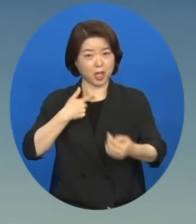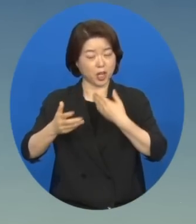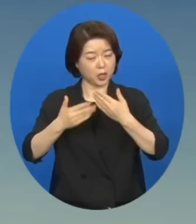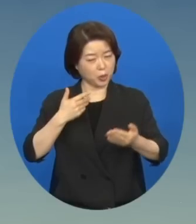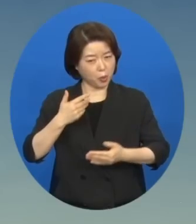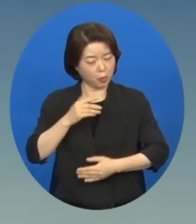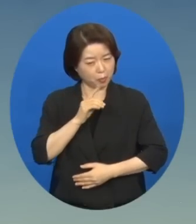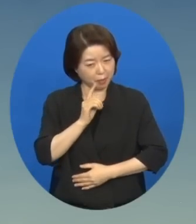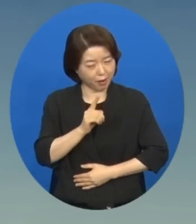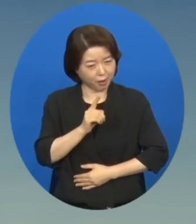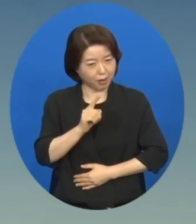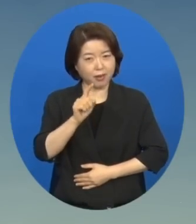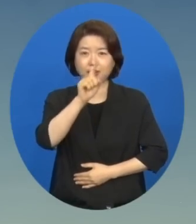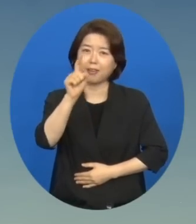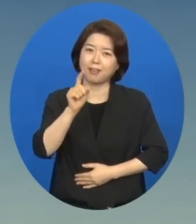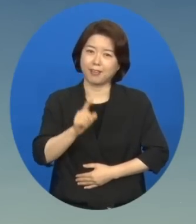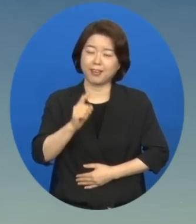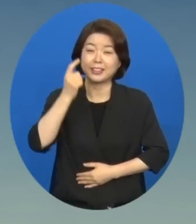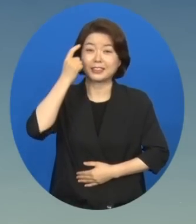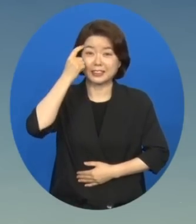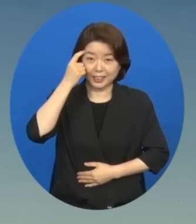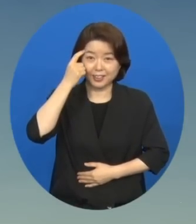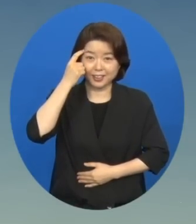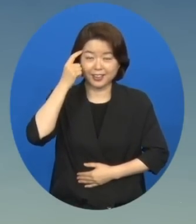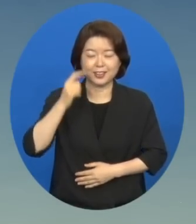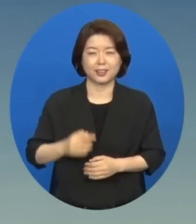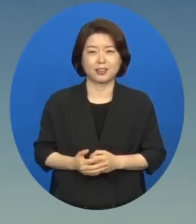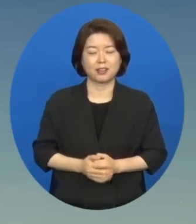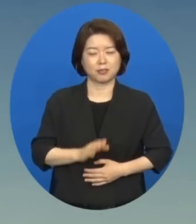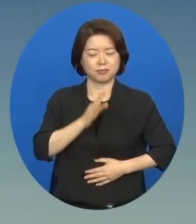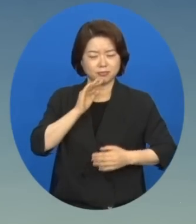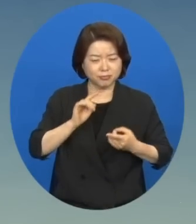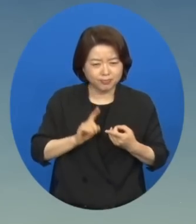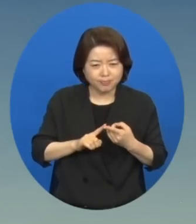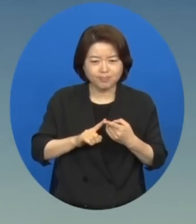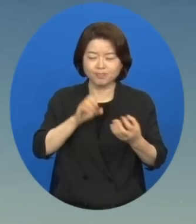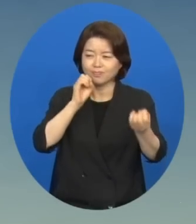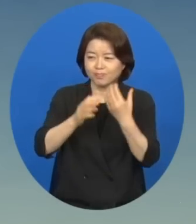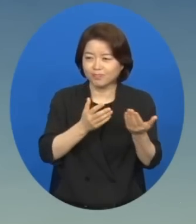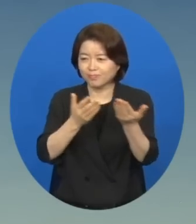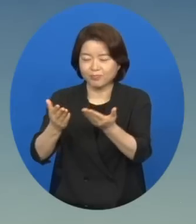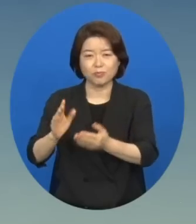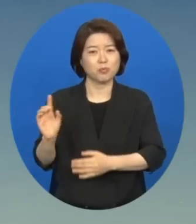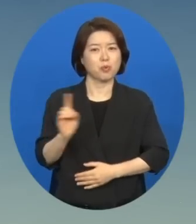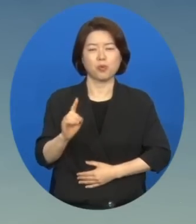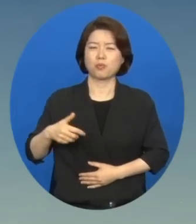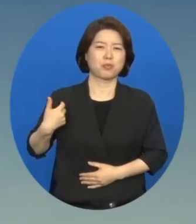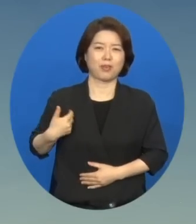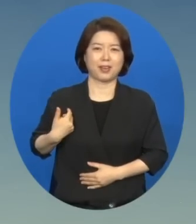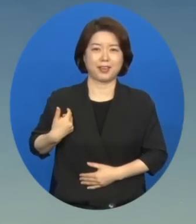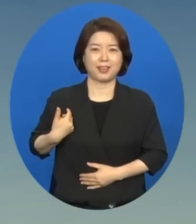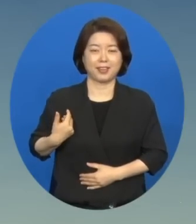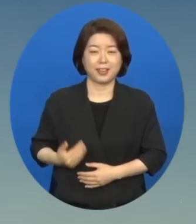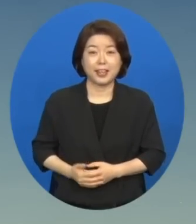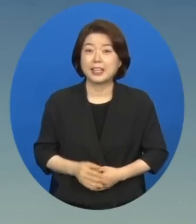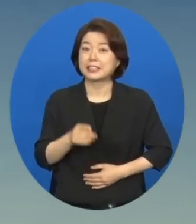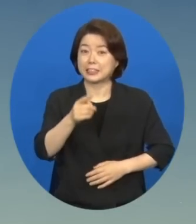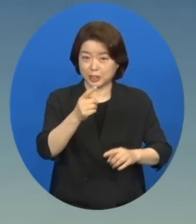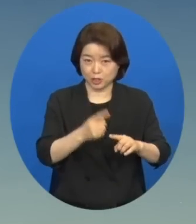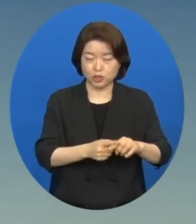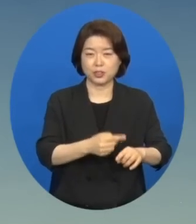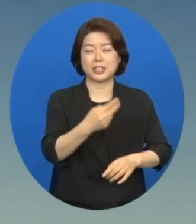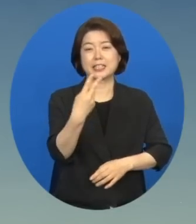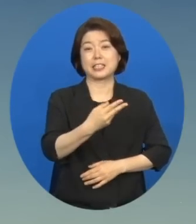말하는 건가? 그렇게 생각을 하면 마땅히 뭐라 대답할지를 모르겠더라고요. 그러다가